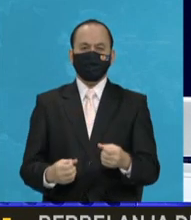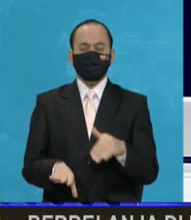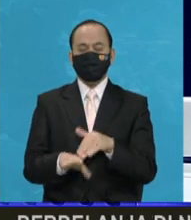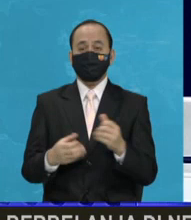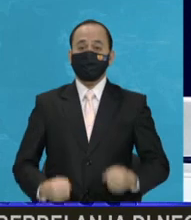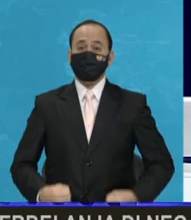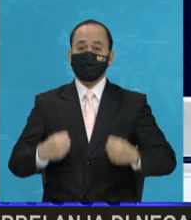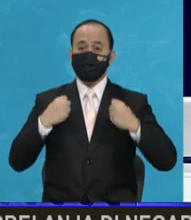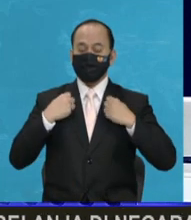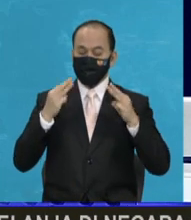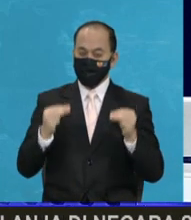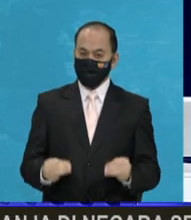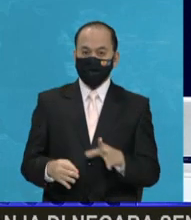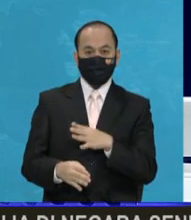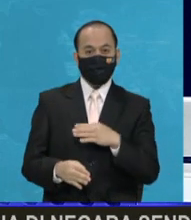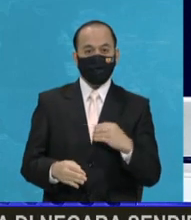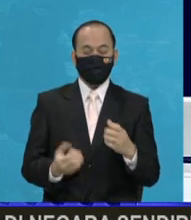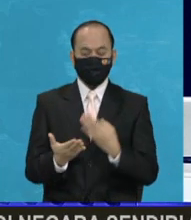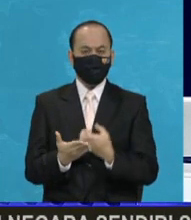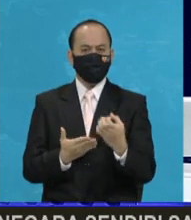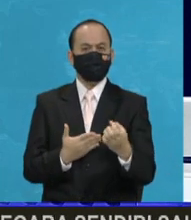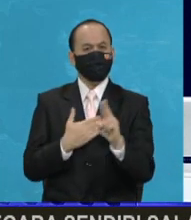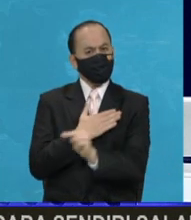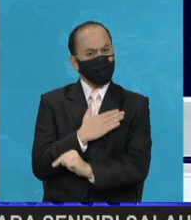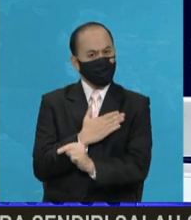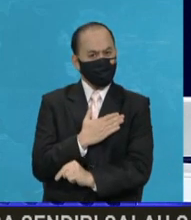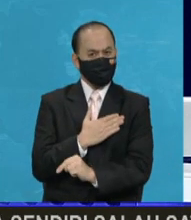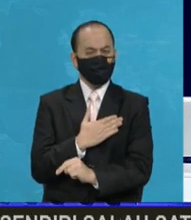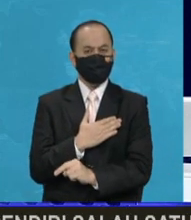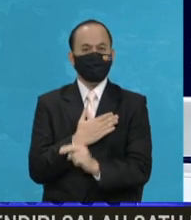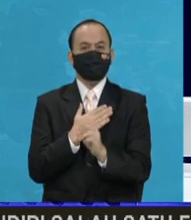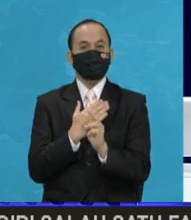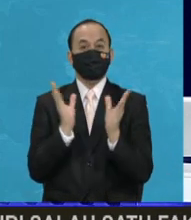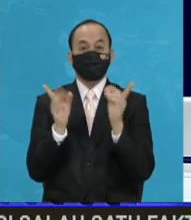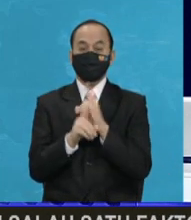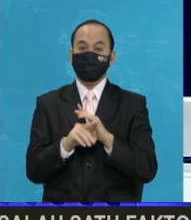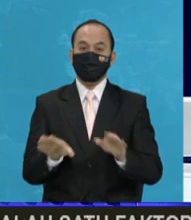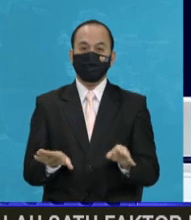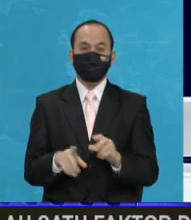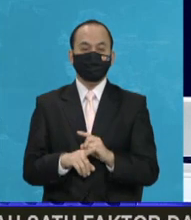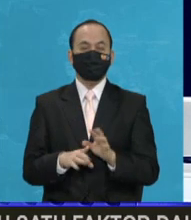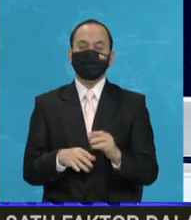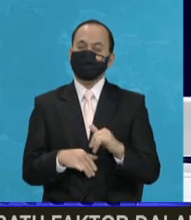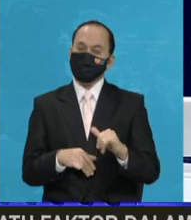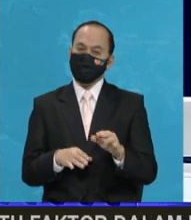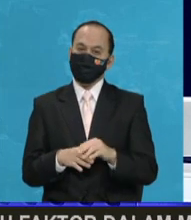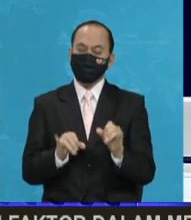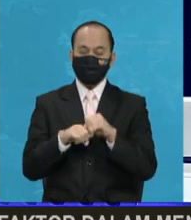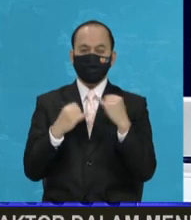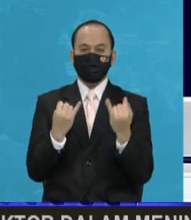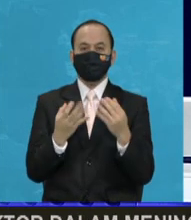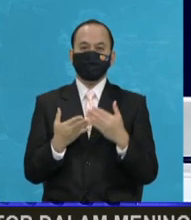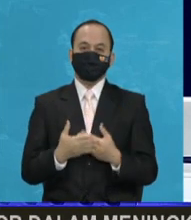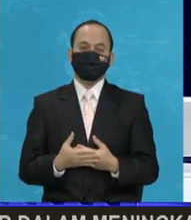dan kesejahteraan manusia bahkan ekonomi sesuai negara negara Brunei Darussalam tidak terkecuali mengalami situasi